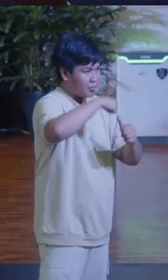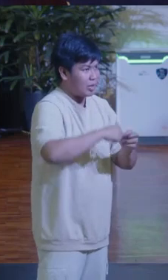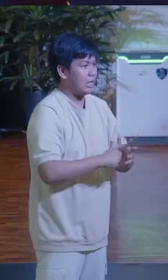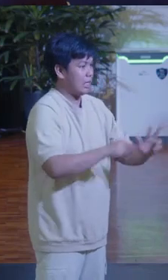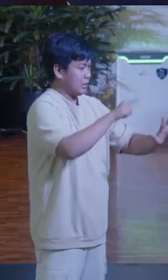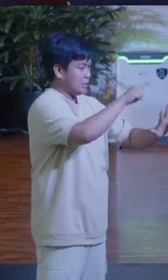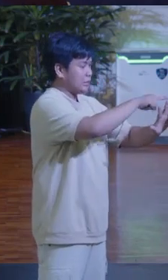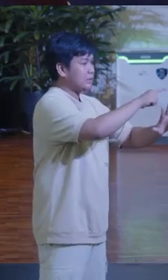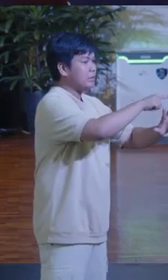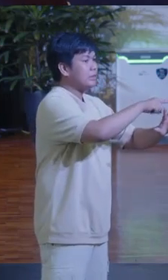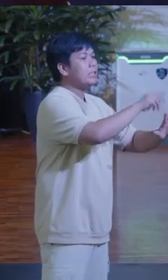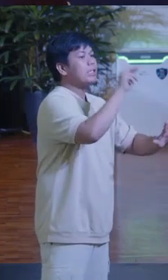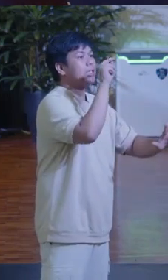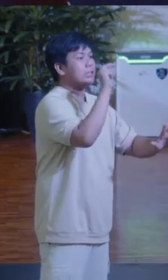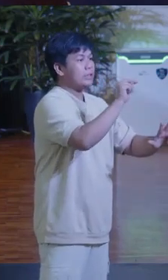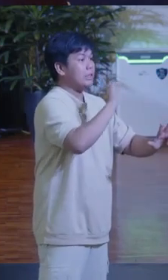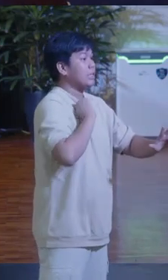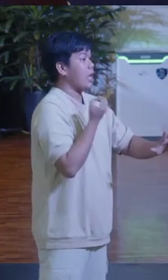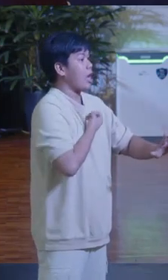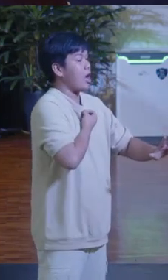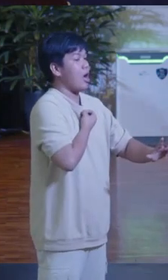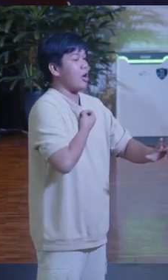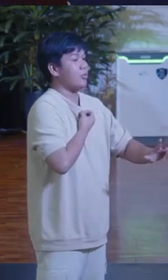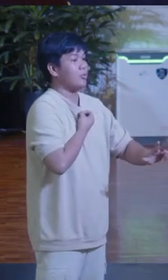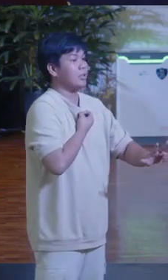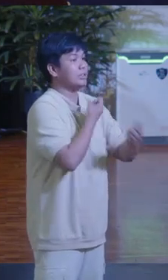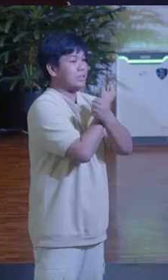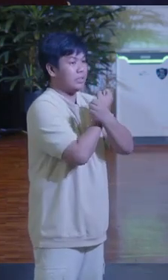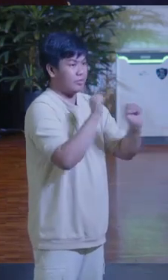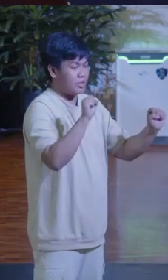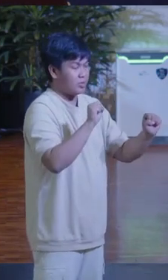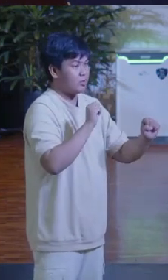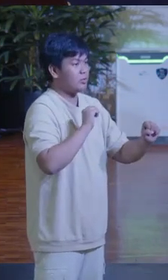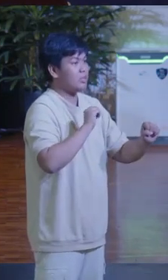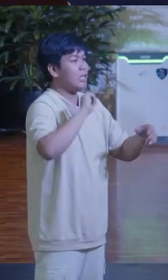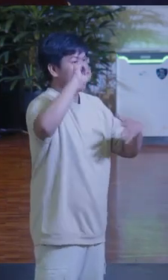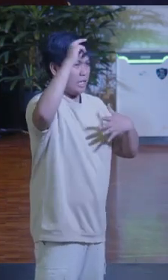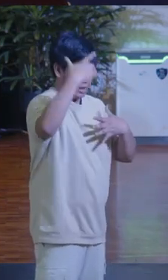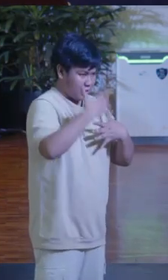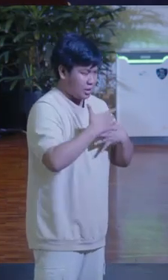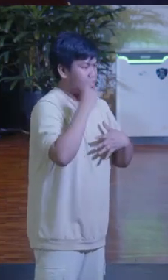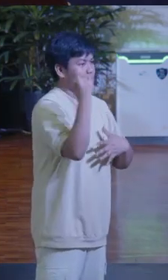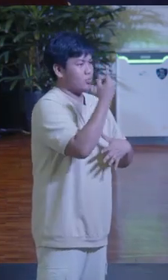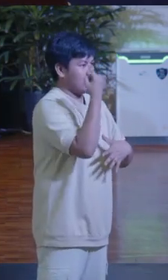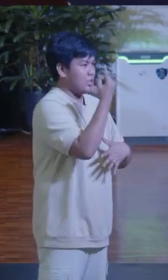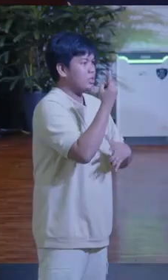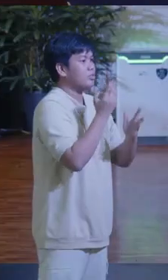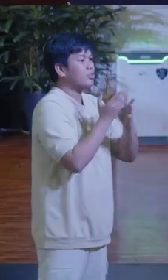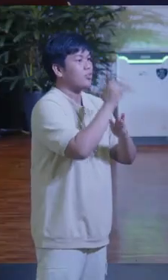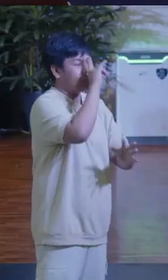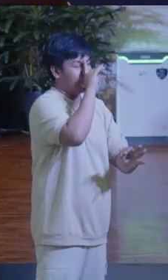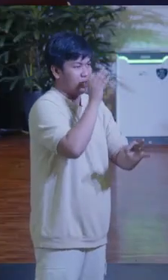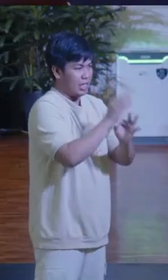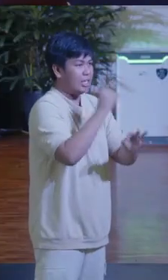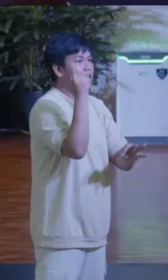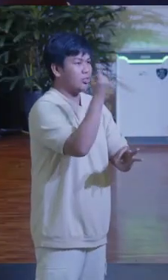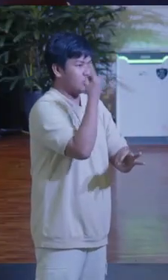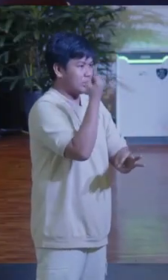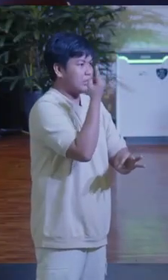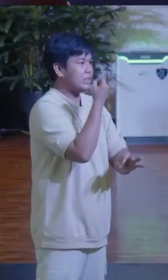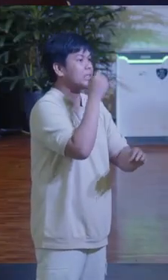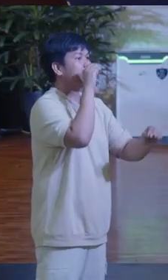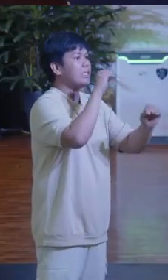mga non-negotiable. Salvation is by grace alone, through faith